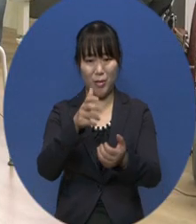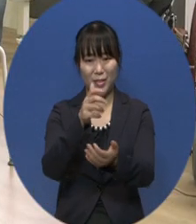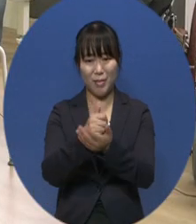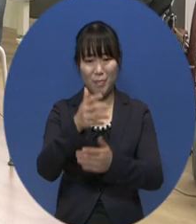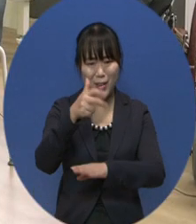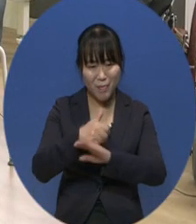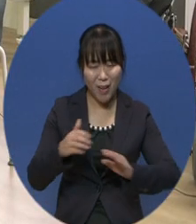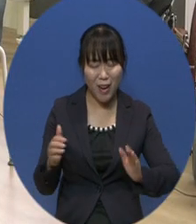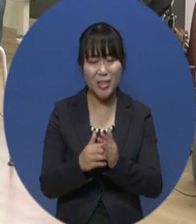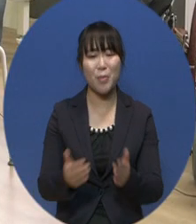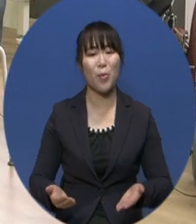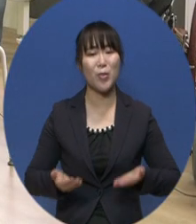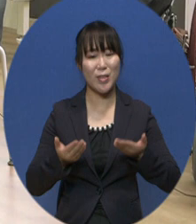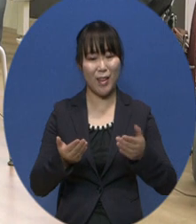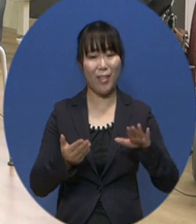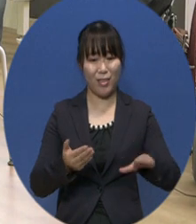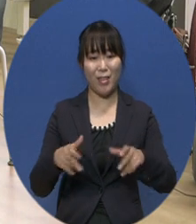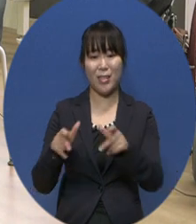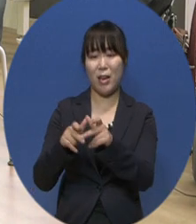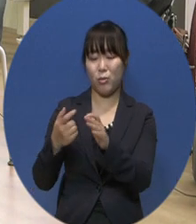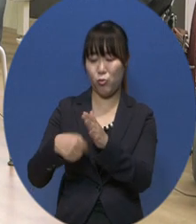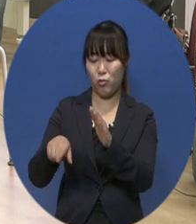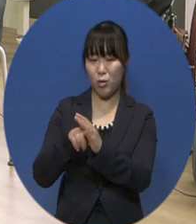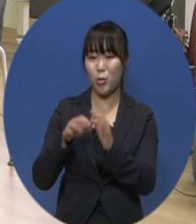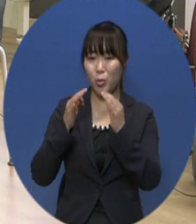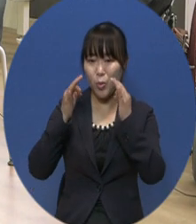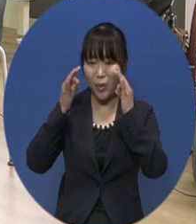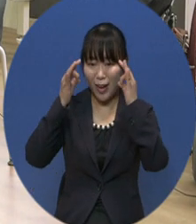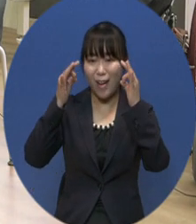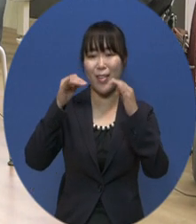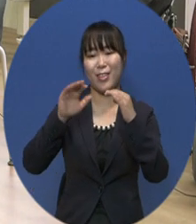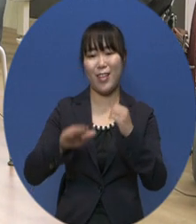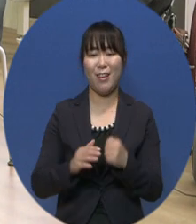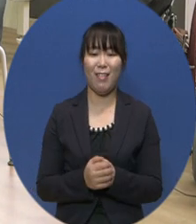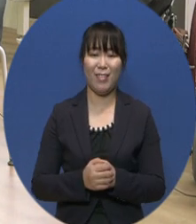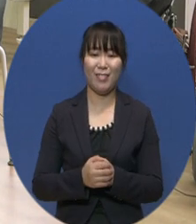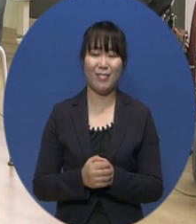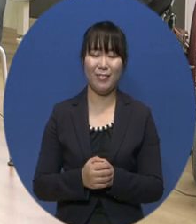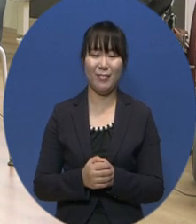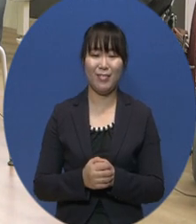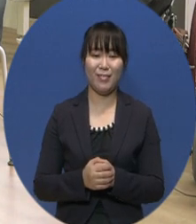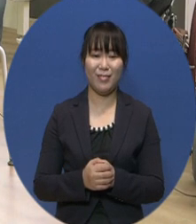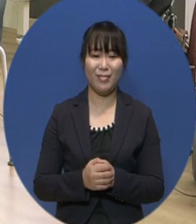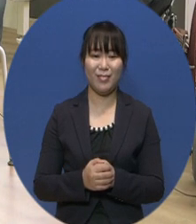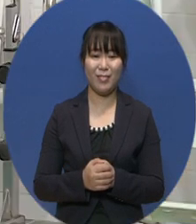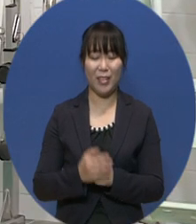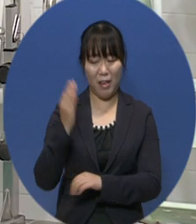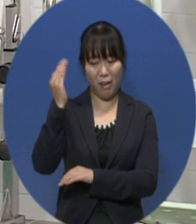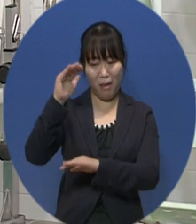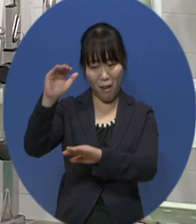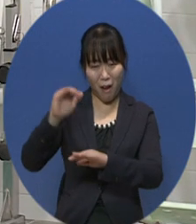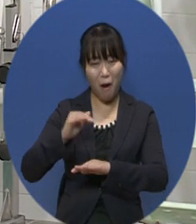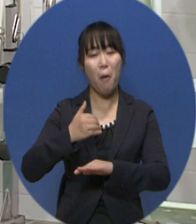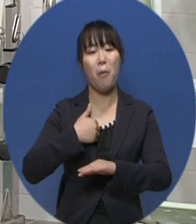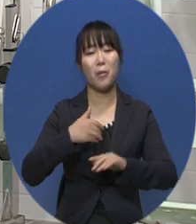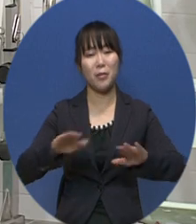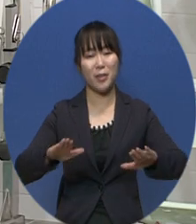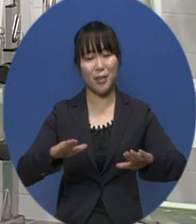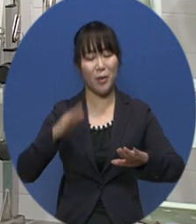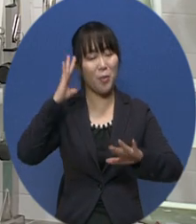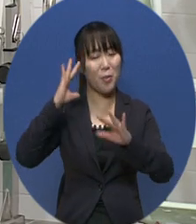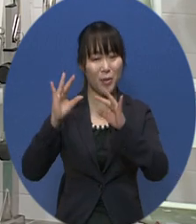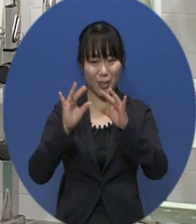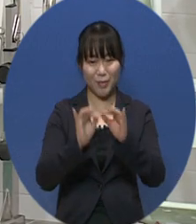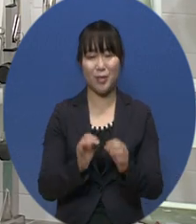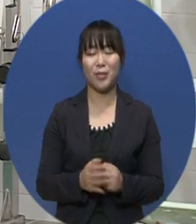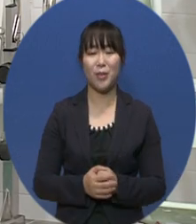예, 봉사하시겠다, 또 우리 장애인분들을 위해서 노력하시겠다, 이 말씀 저도 오늘 함께 이 말씀 공감을